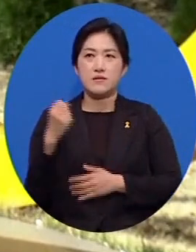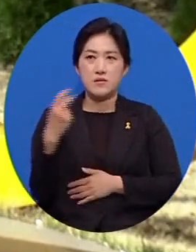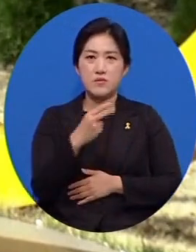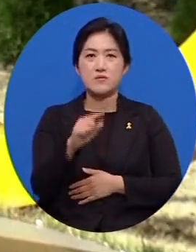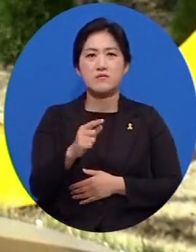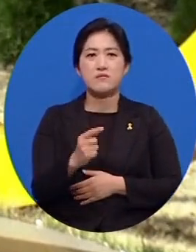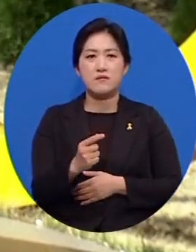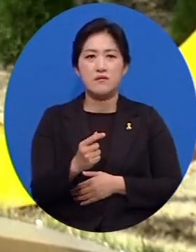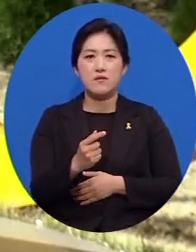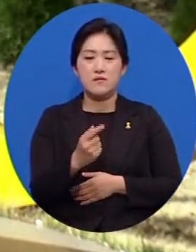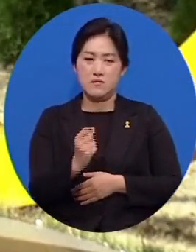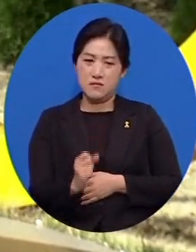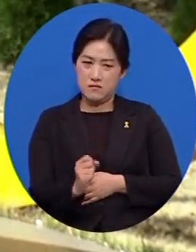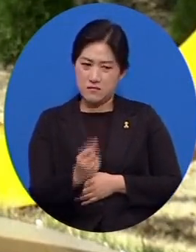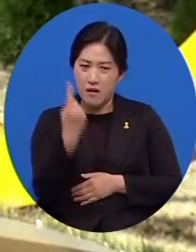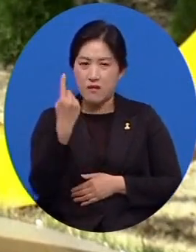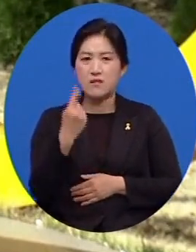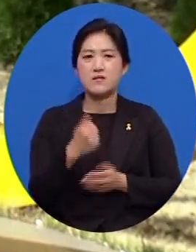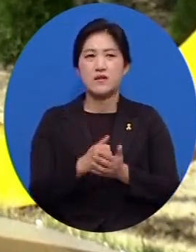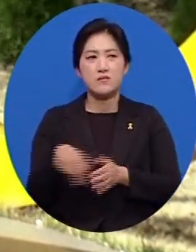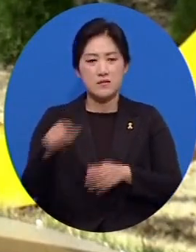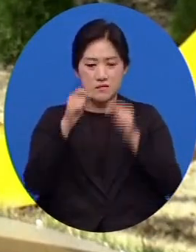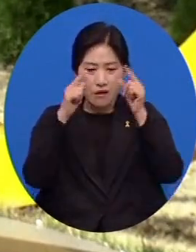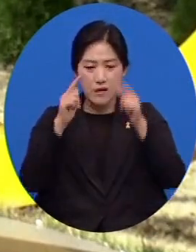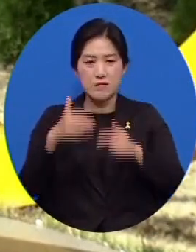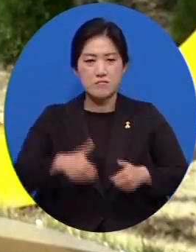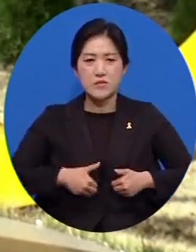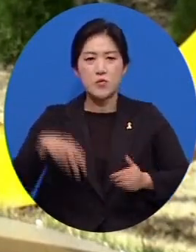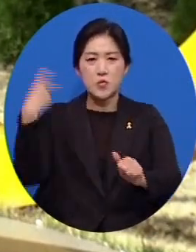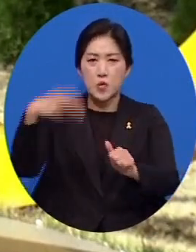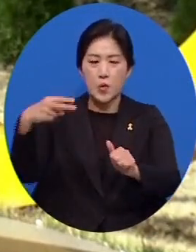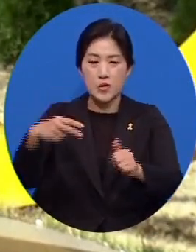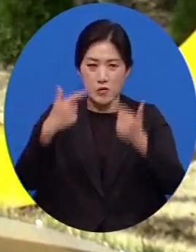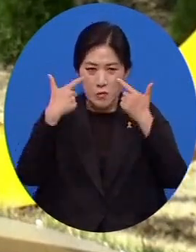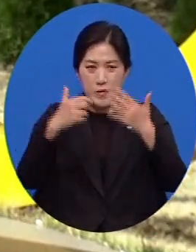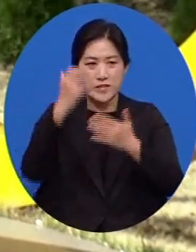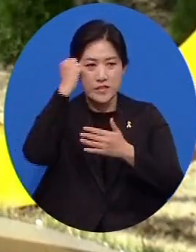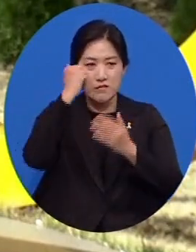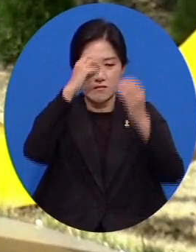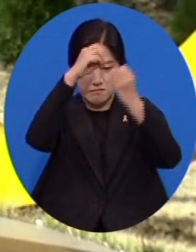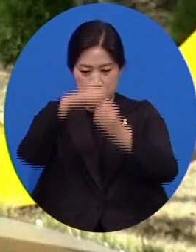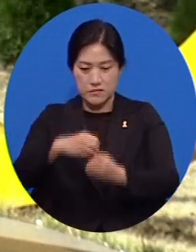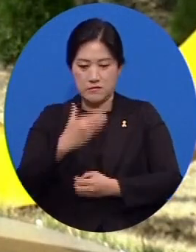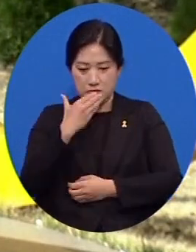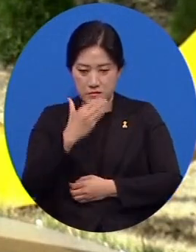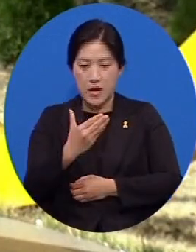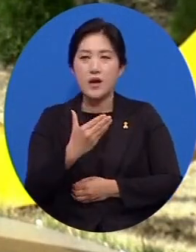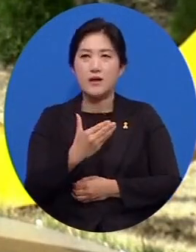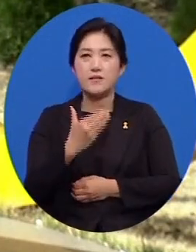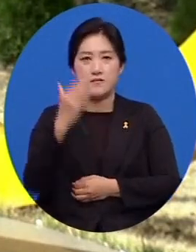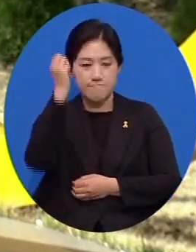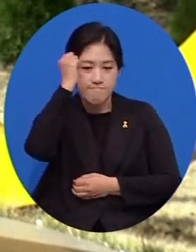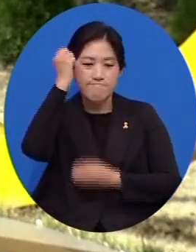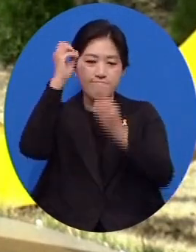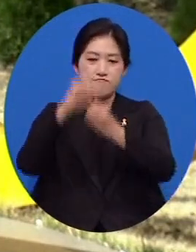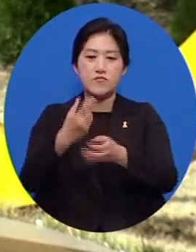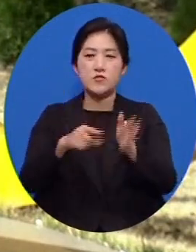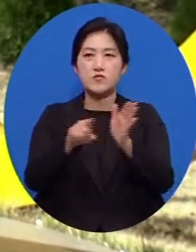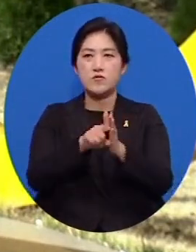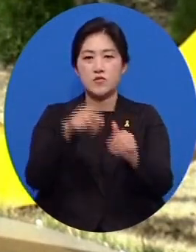그것이 가져다준 여러 가지 교훈들을 생생하게 우리가 이어갈 수 있도록 교육원을 만들